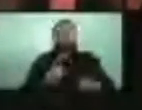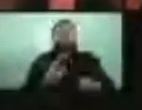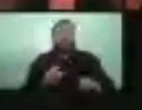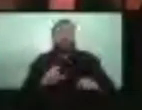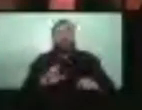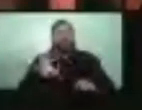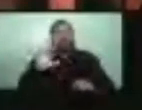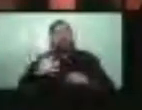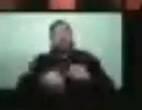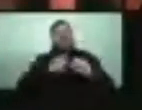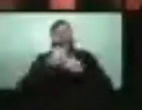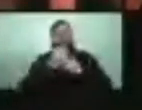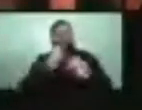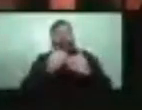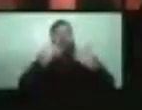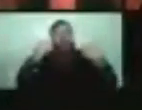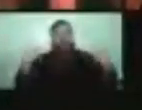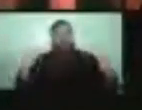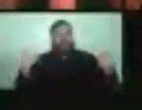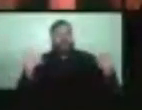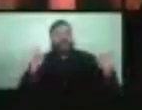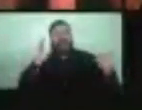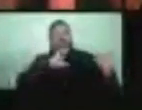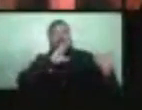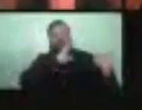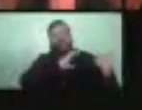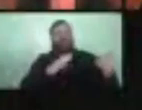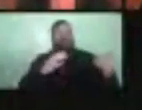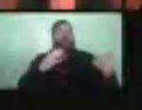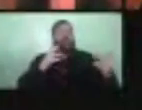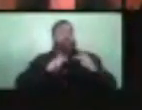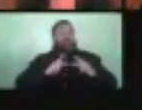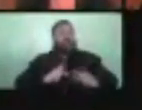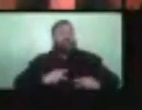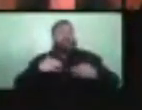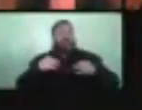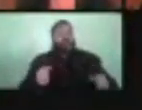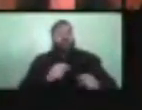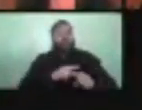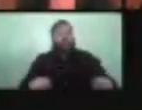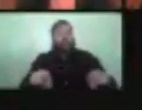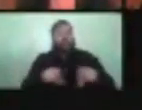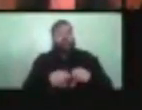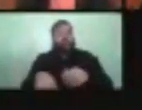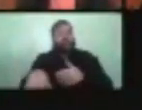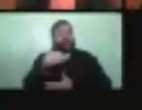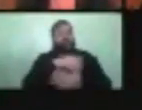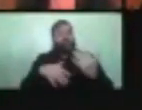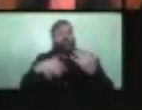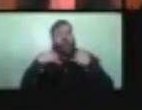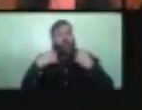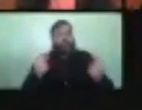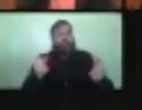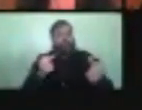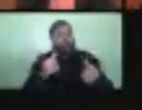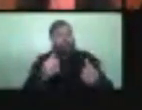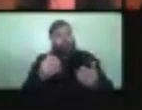tofauti yake miaka 50, chumba hiki cha makuli hakina